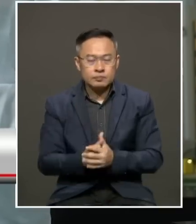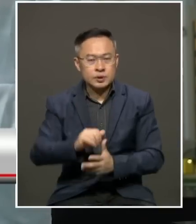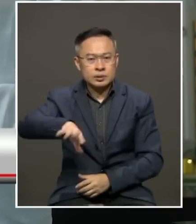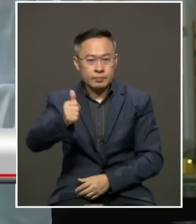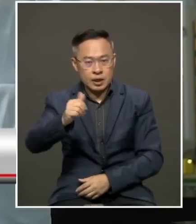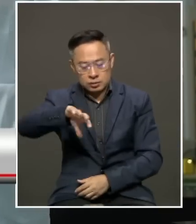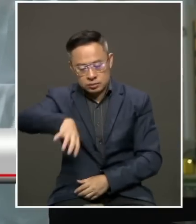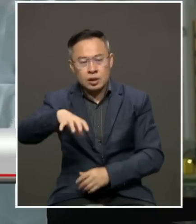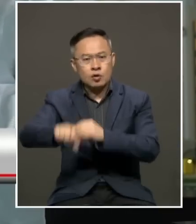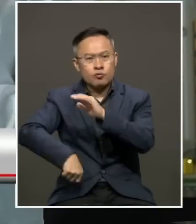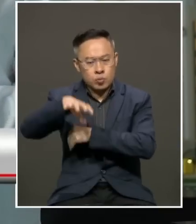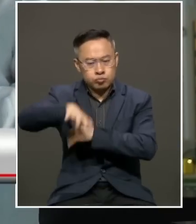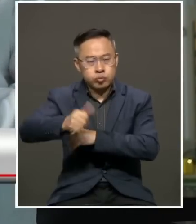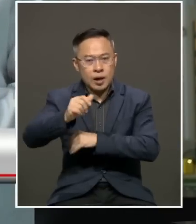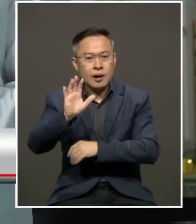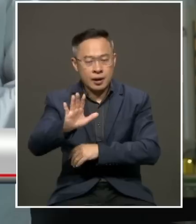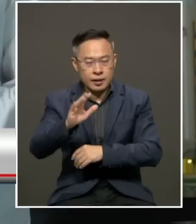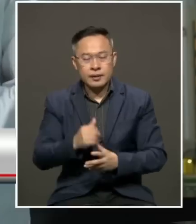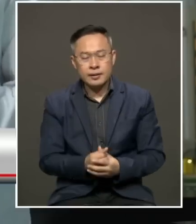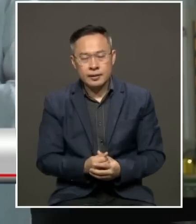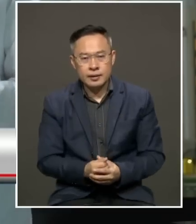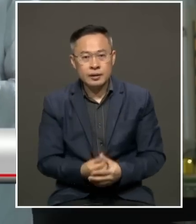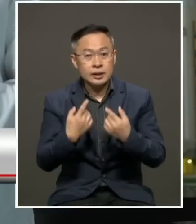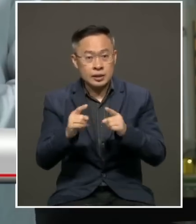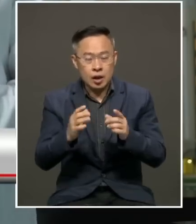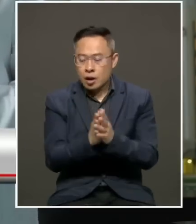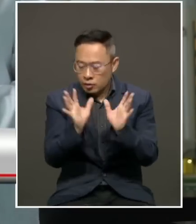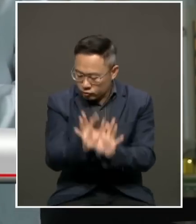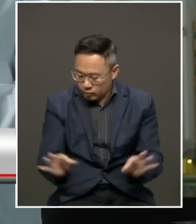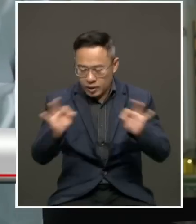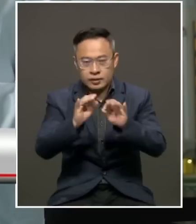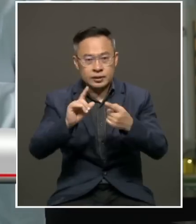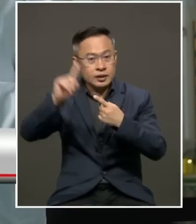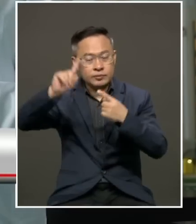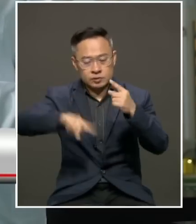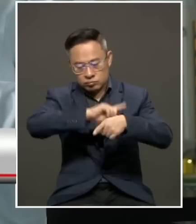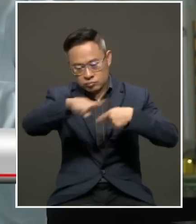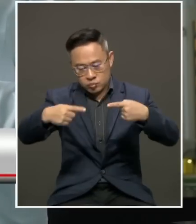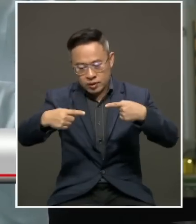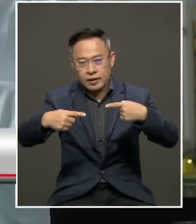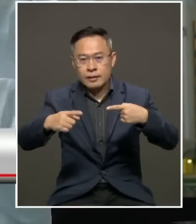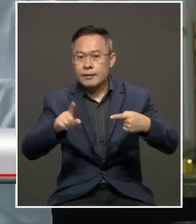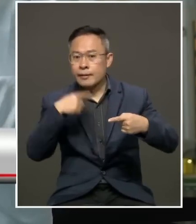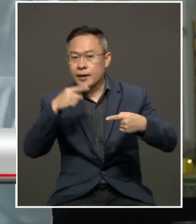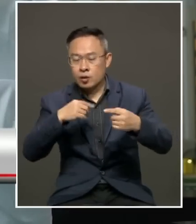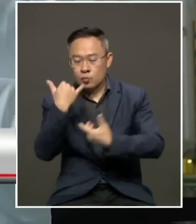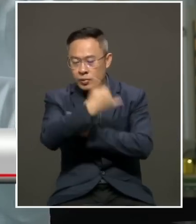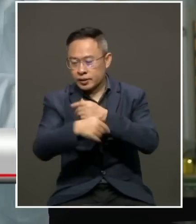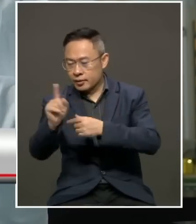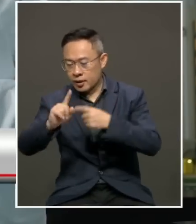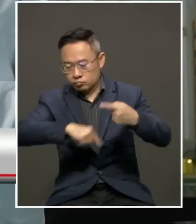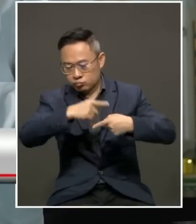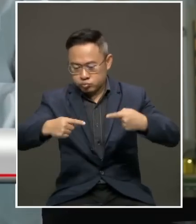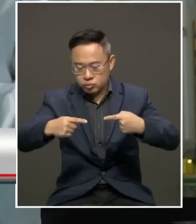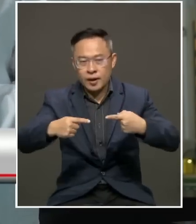ทำการแข่งขันรอบละ 1แต่แน่นอนนะครับรอบที่ทุกคนให้ความสนใจมากที่สุดก็คือรอบชิงชนะเลิศนั่นเอง